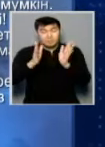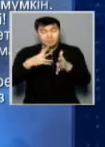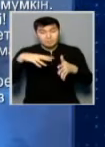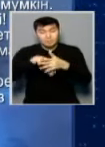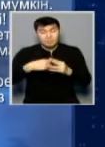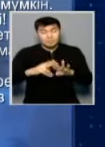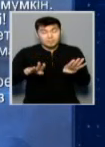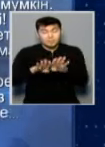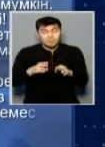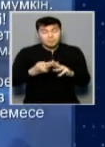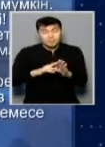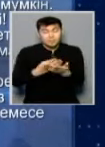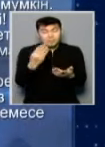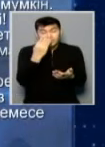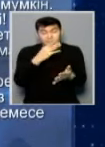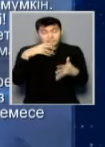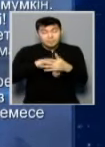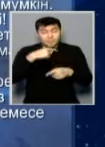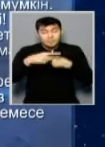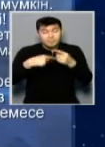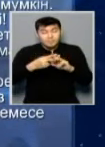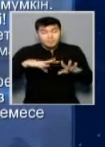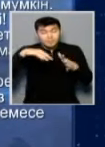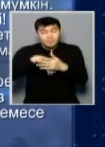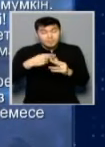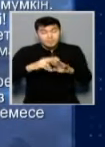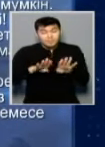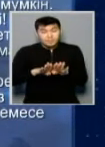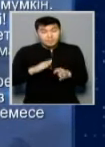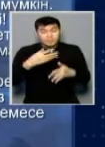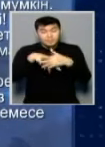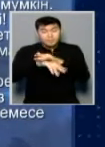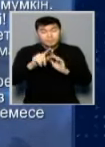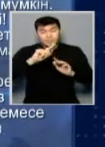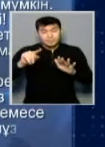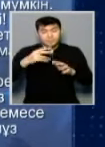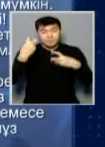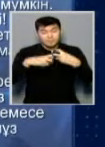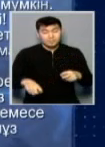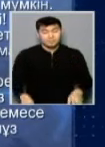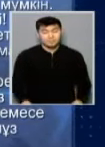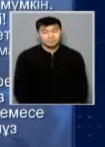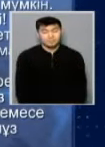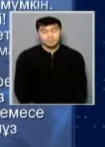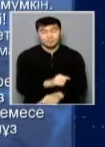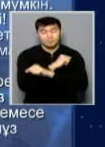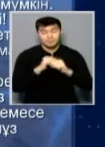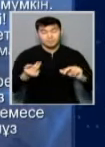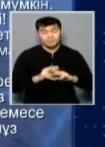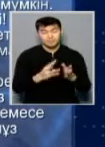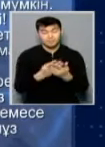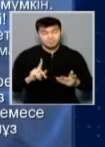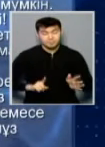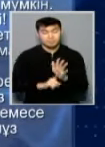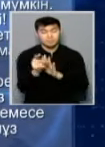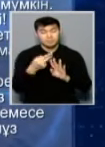большая часть тела окажется на льду, перекатитесь на живот и отползайте подальше от места провала. Нельзя пытаться сразу